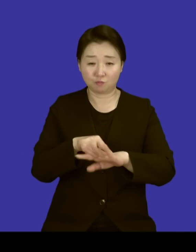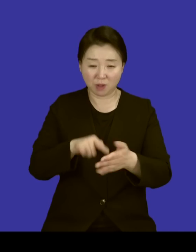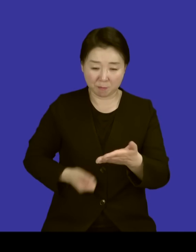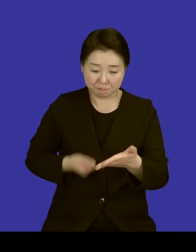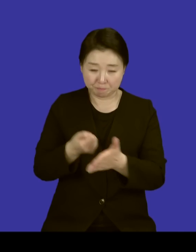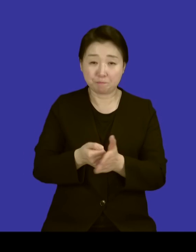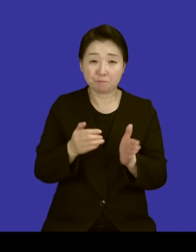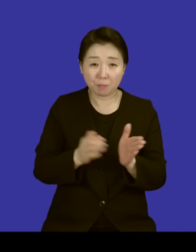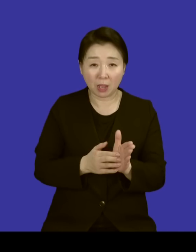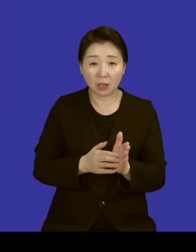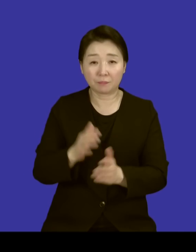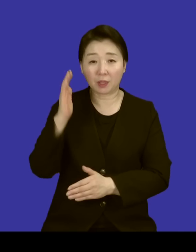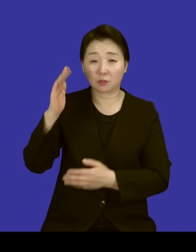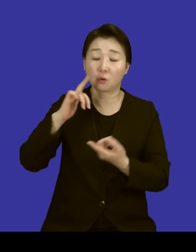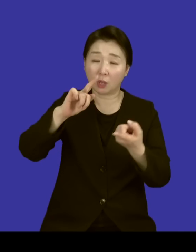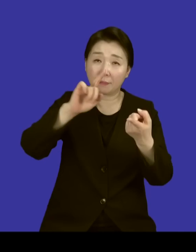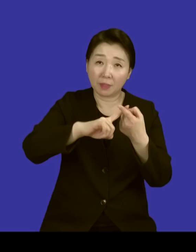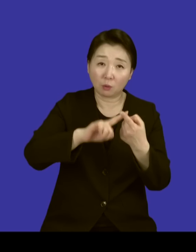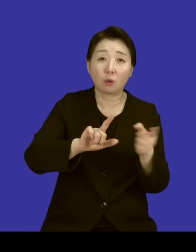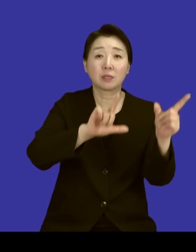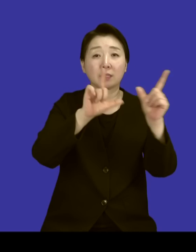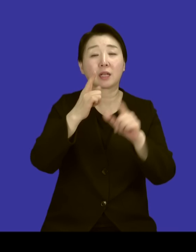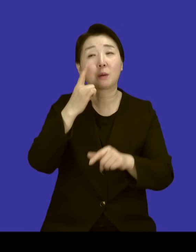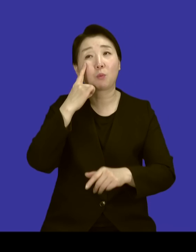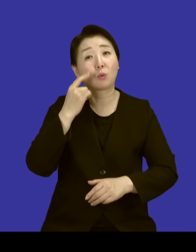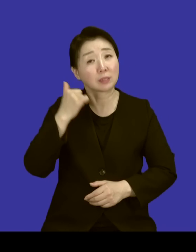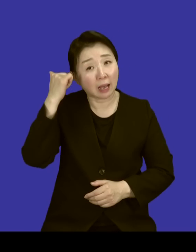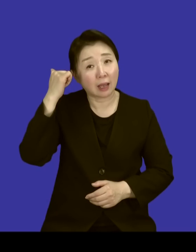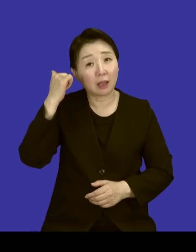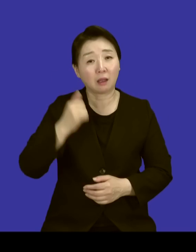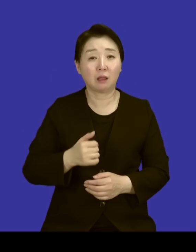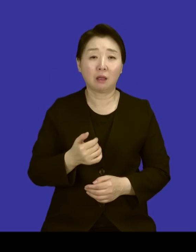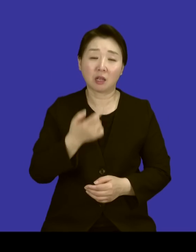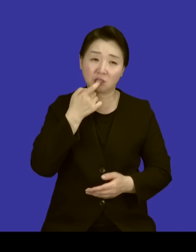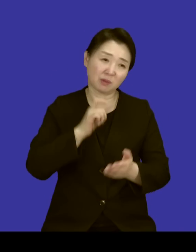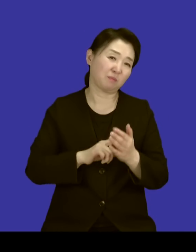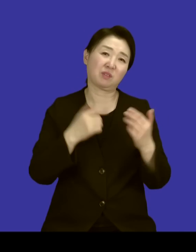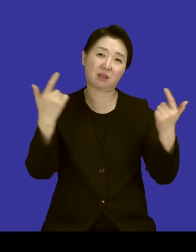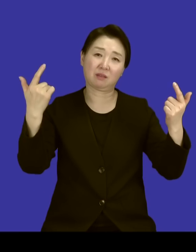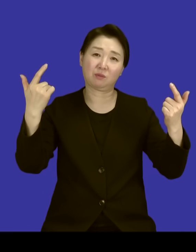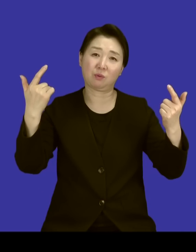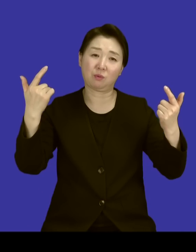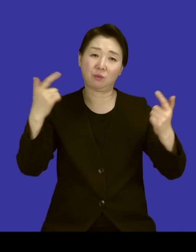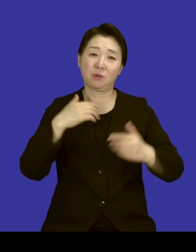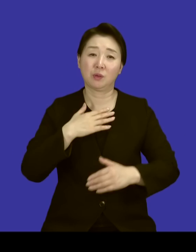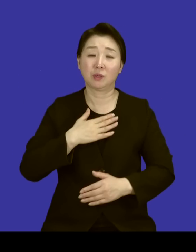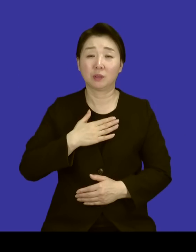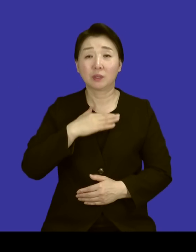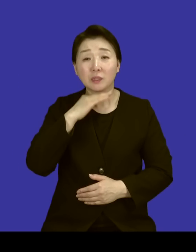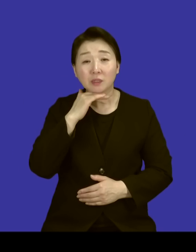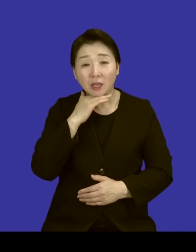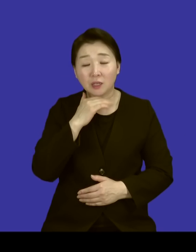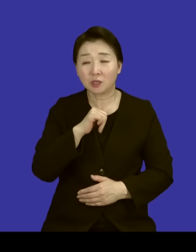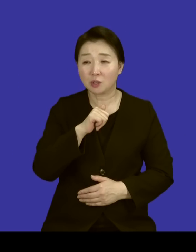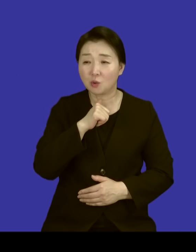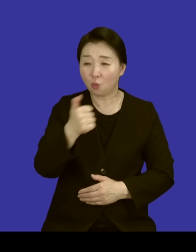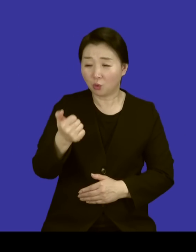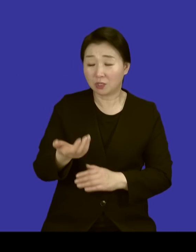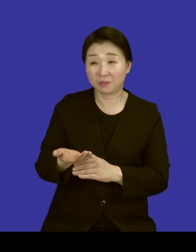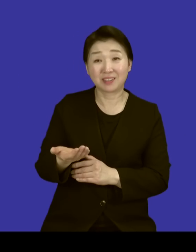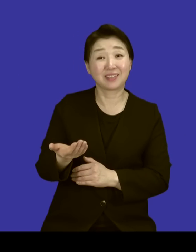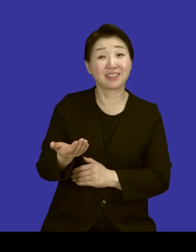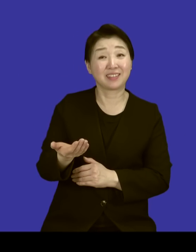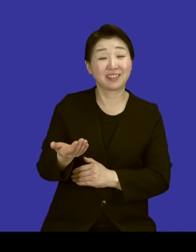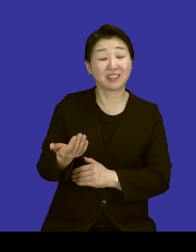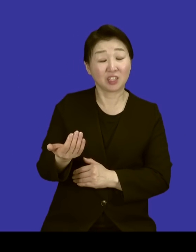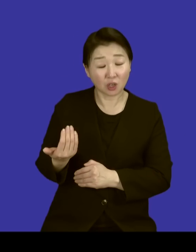내가 한번 설교하는 대로 한번 살아봐야겠다. 근데 쉽진 않았지만 나이 50이 넘기 전에 예.